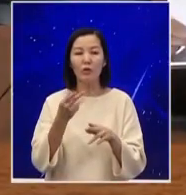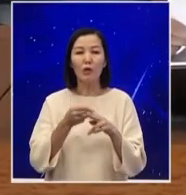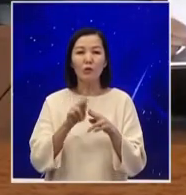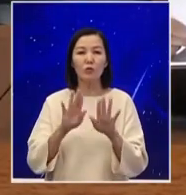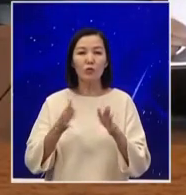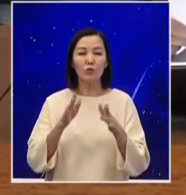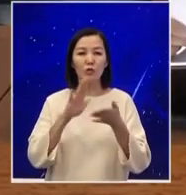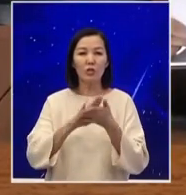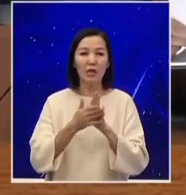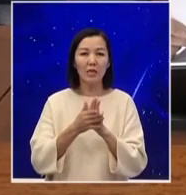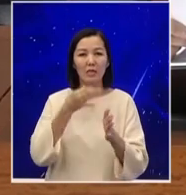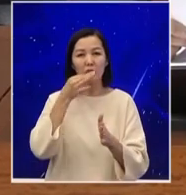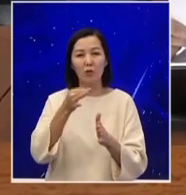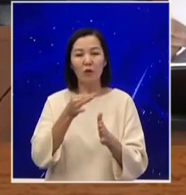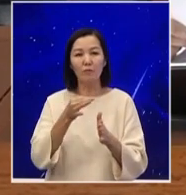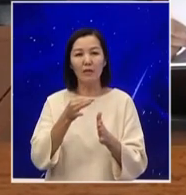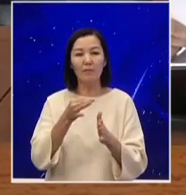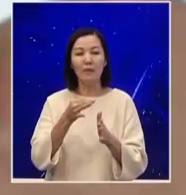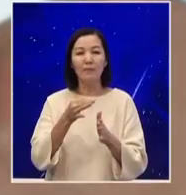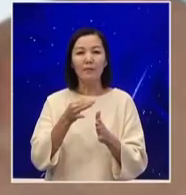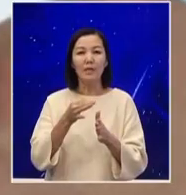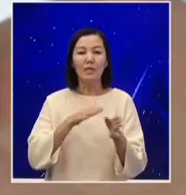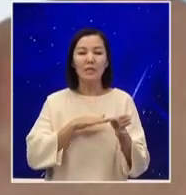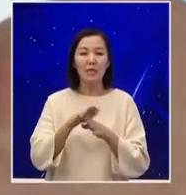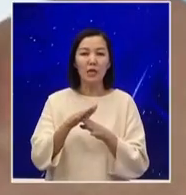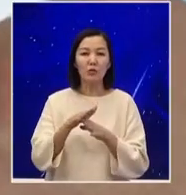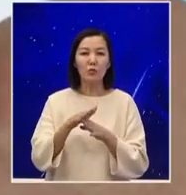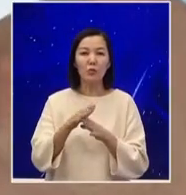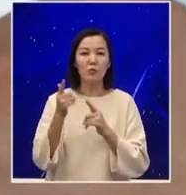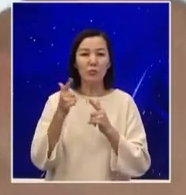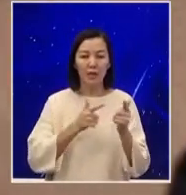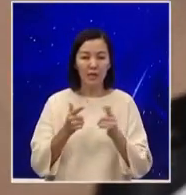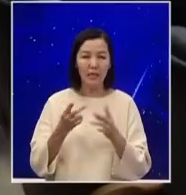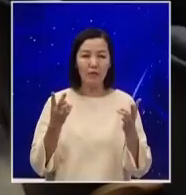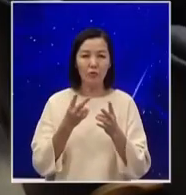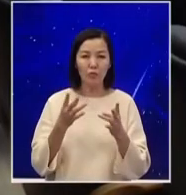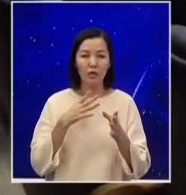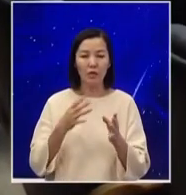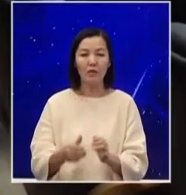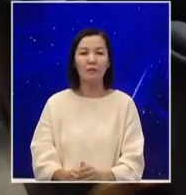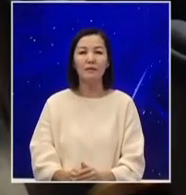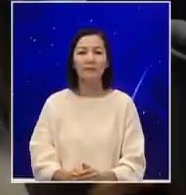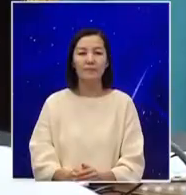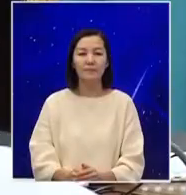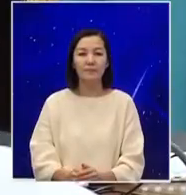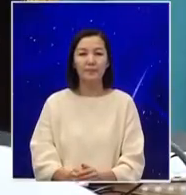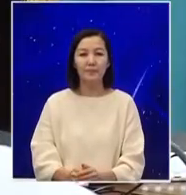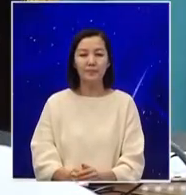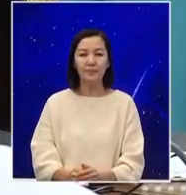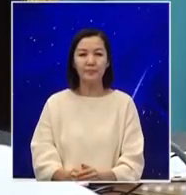төтенше жағдай кезінде жауаптылар тосылып қалмаудың қамын бүгіннен жасау қажеттігін баса айтты.